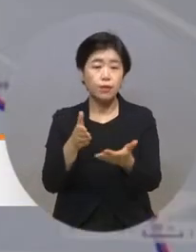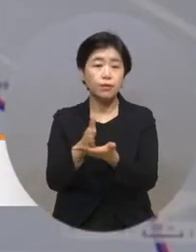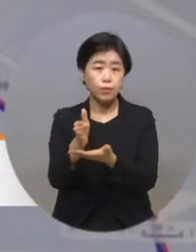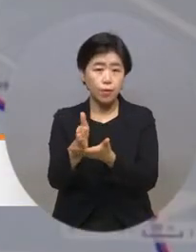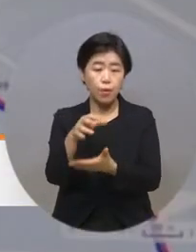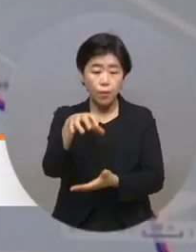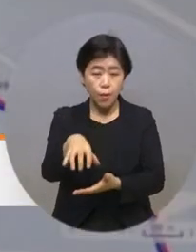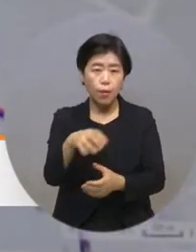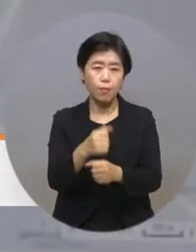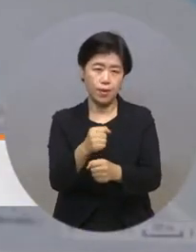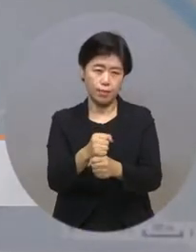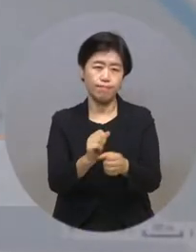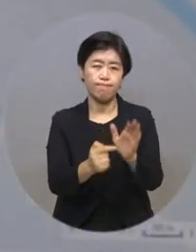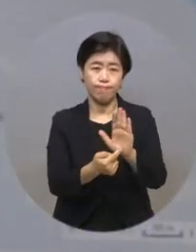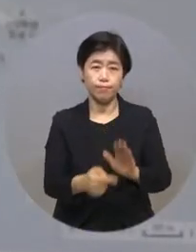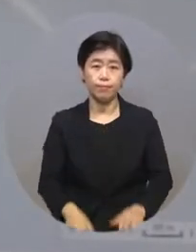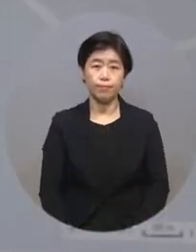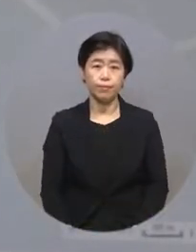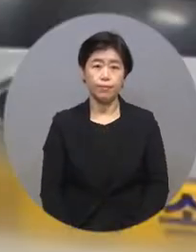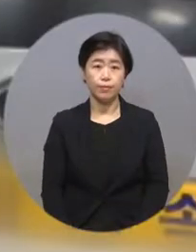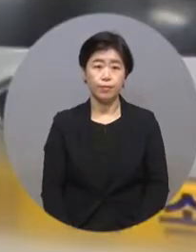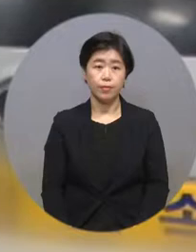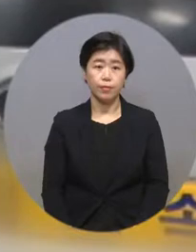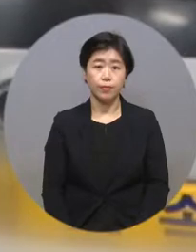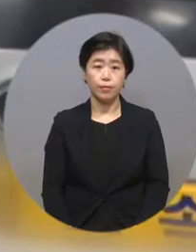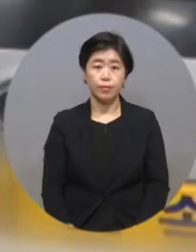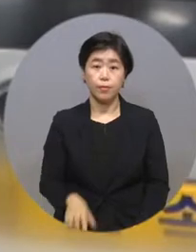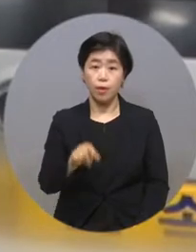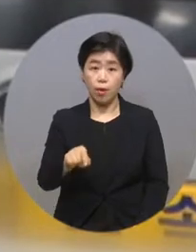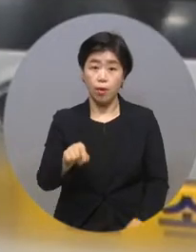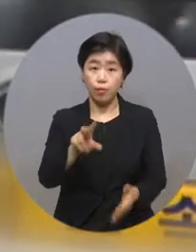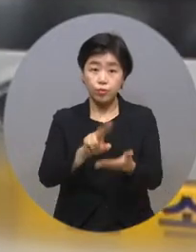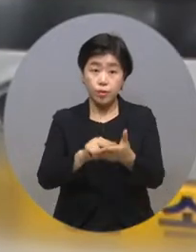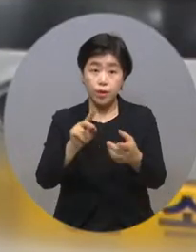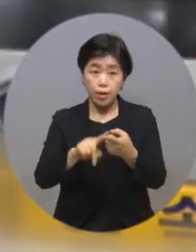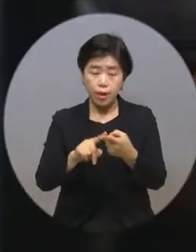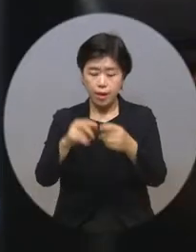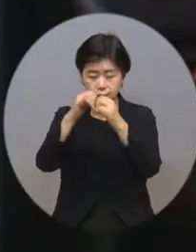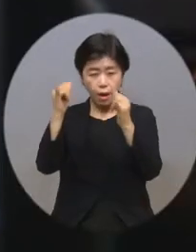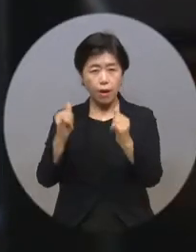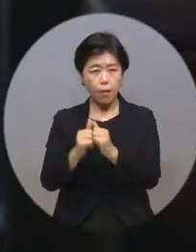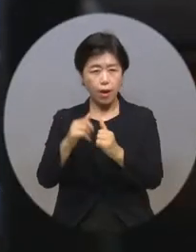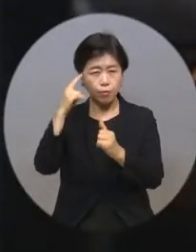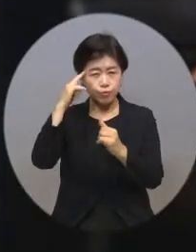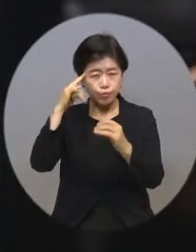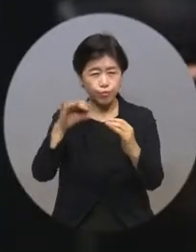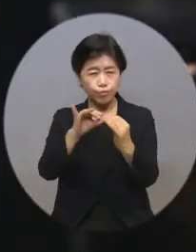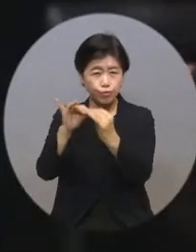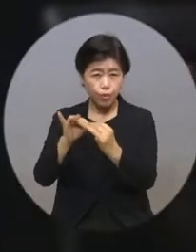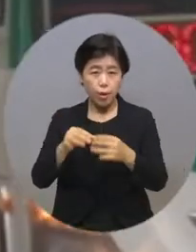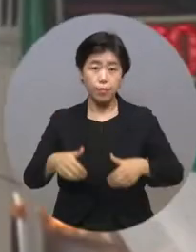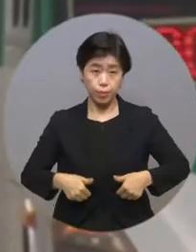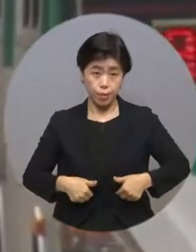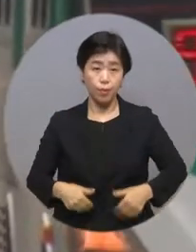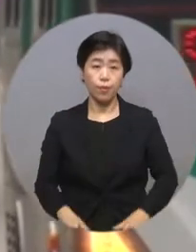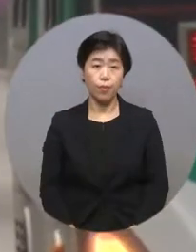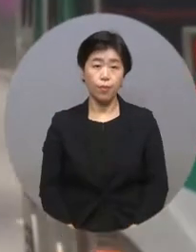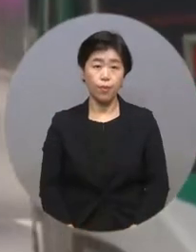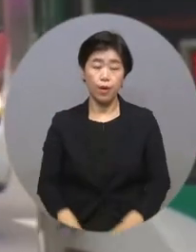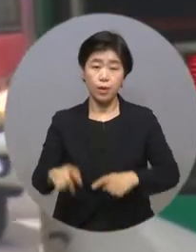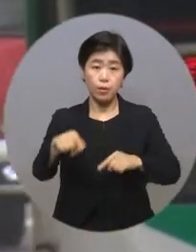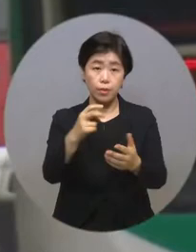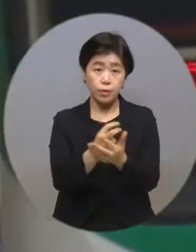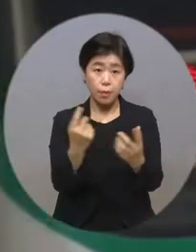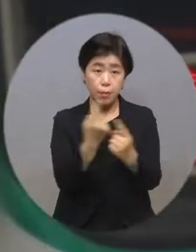정책을 제언했습니다. 경기연구원은 해당 제언에 대해 사회 구성원의 공감대 형성을 강조하며 정책들이